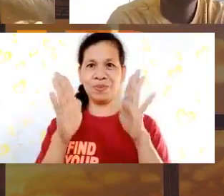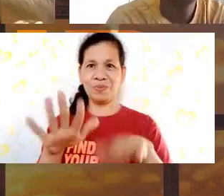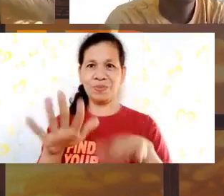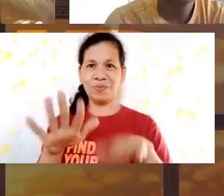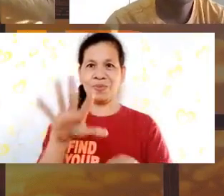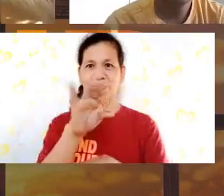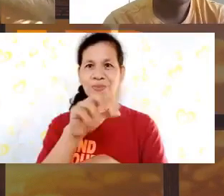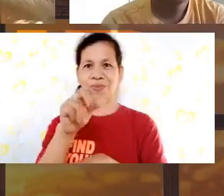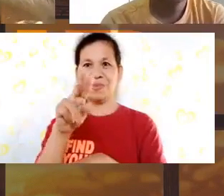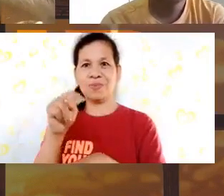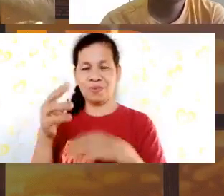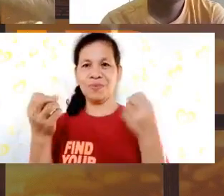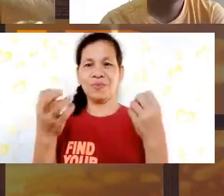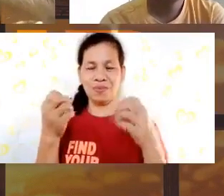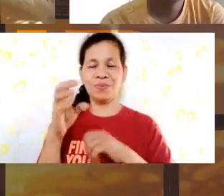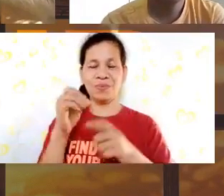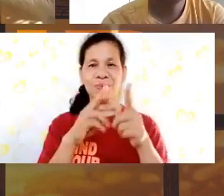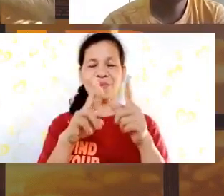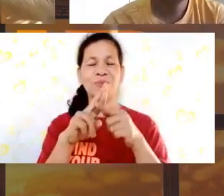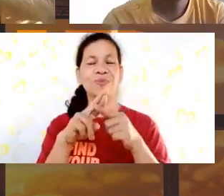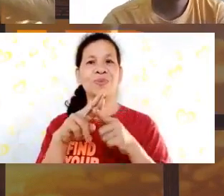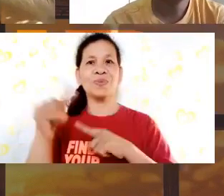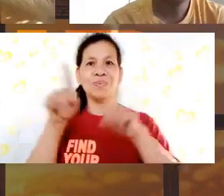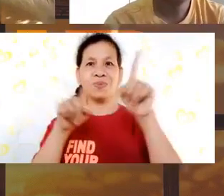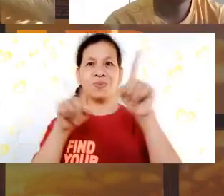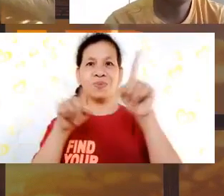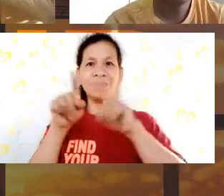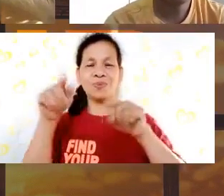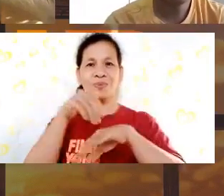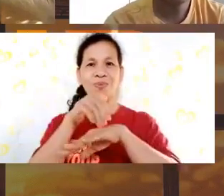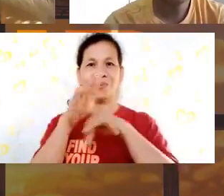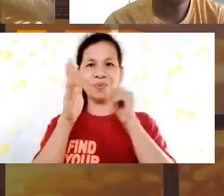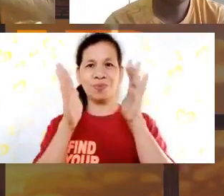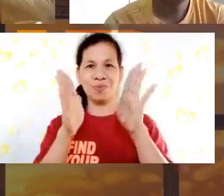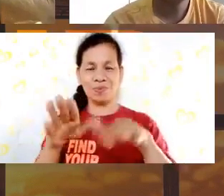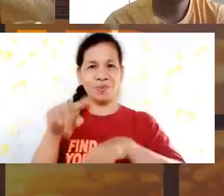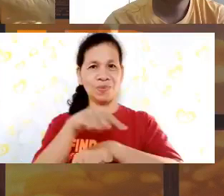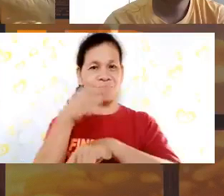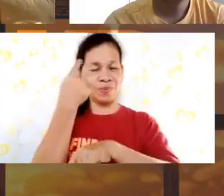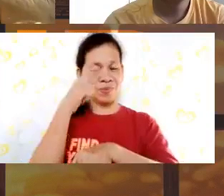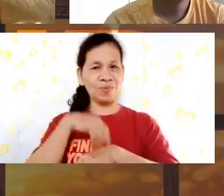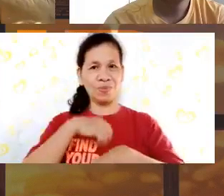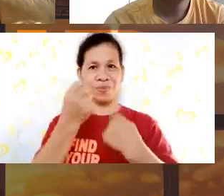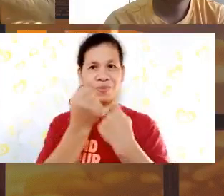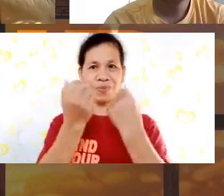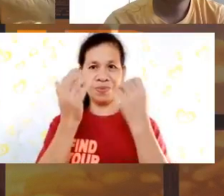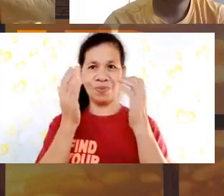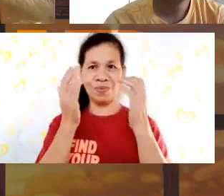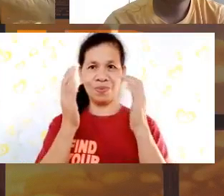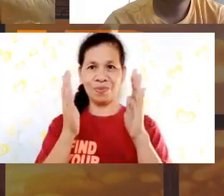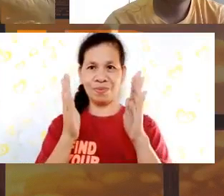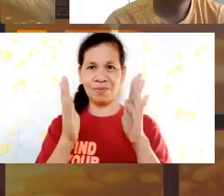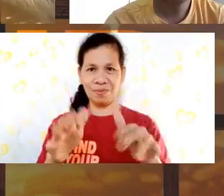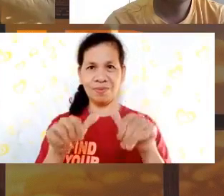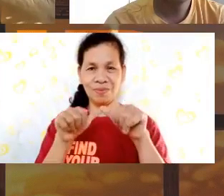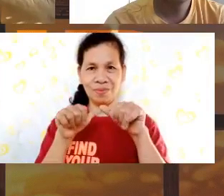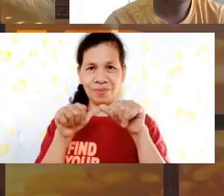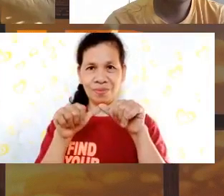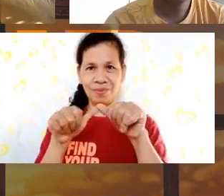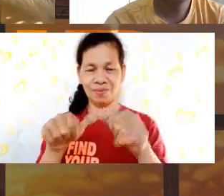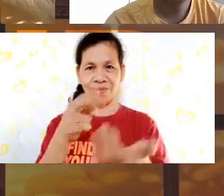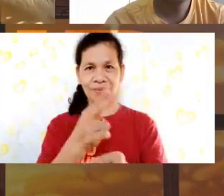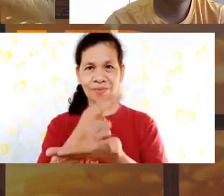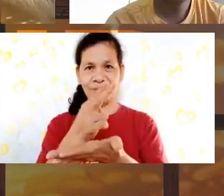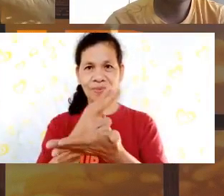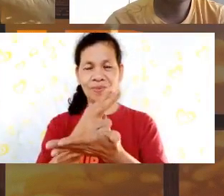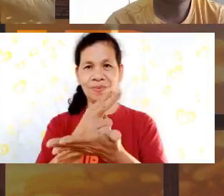ating star senders. At higit sa lahat din po sa ating mga donor, sponsor, supporter na patuloy pong tumutulong